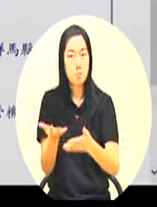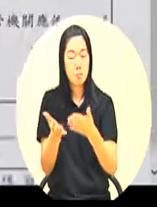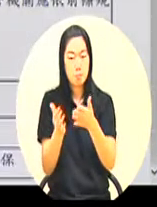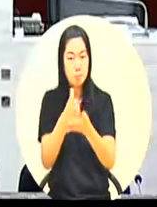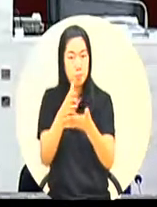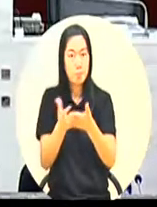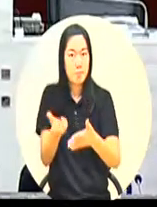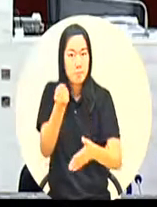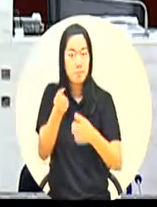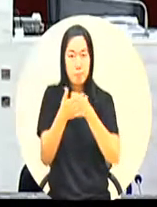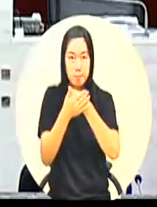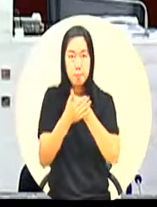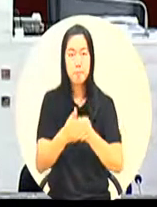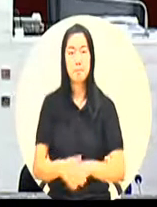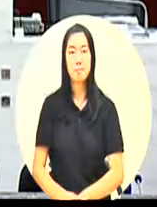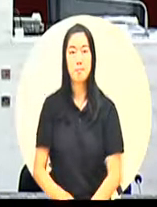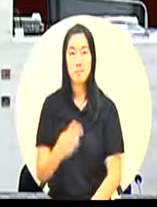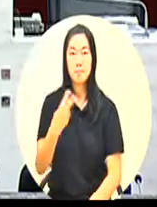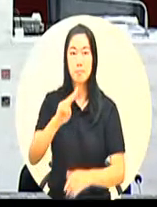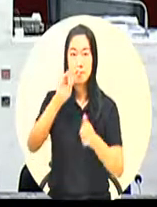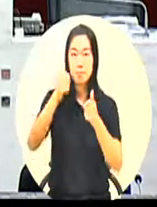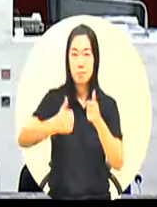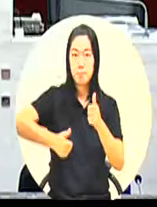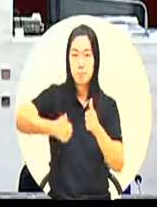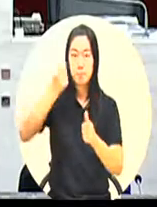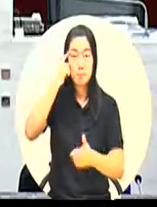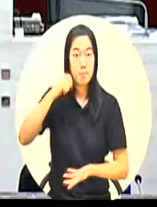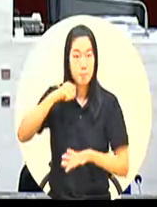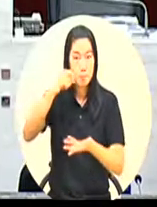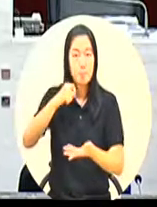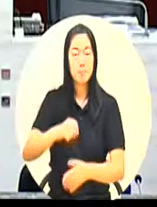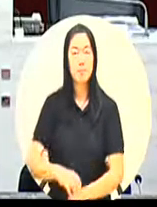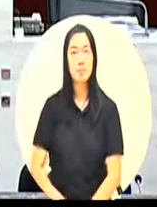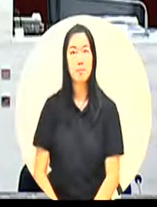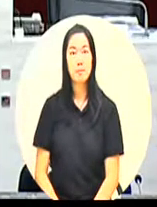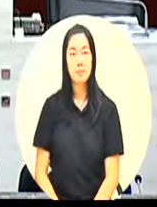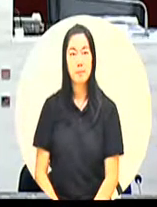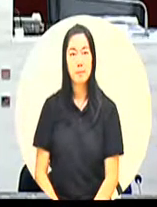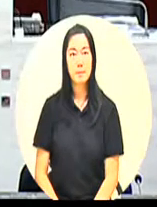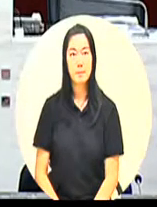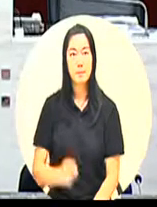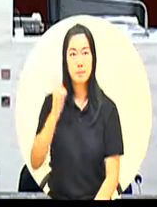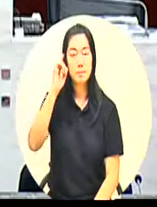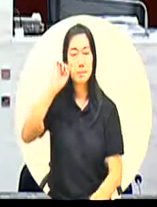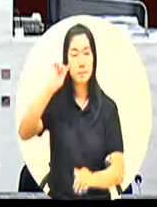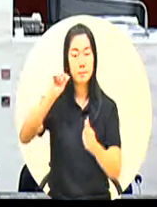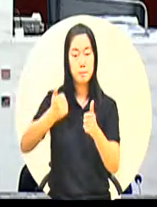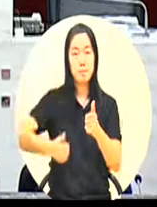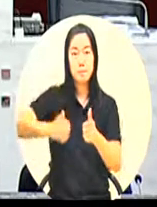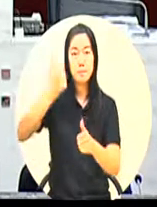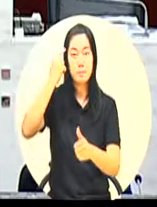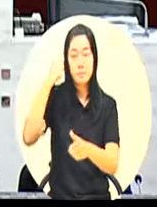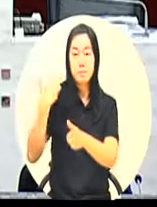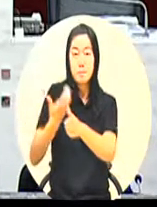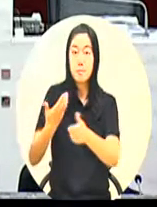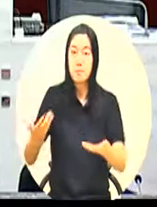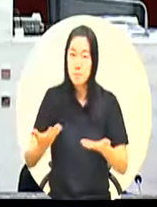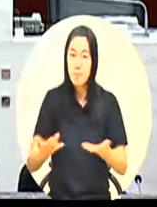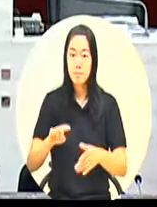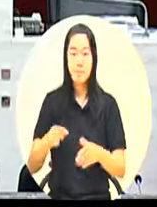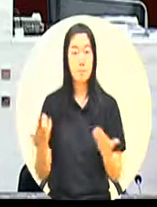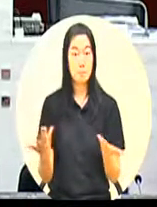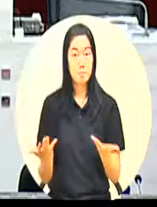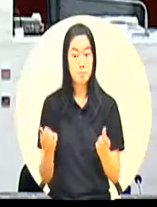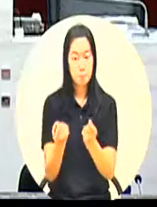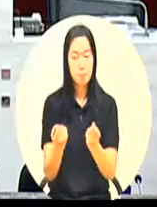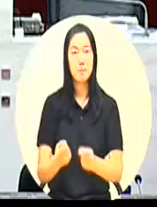审议。 不是还有一个议长提案吗？议长交易案，议长交易案，跟这个类似的议